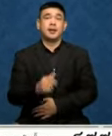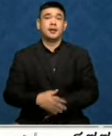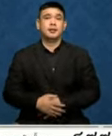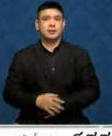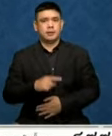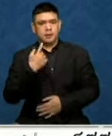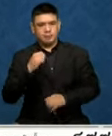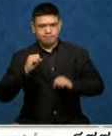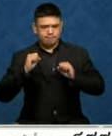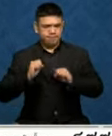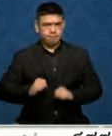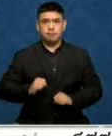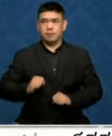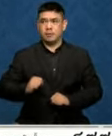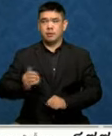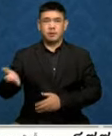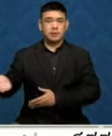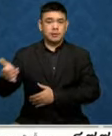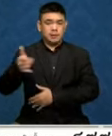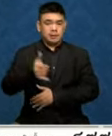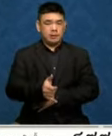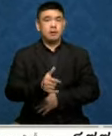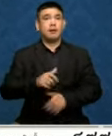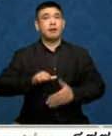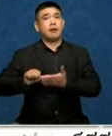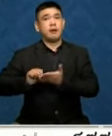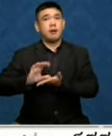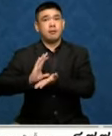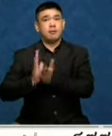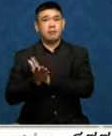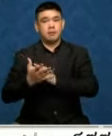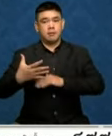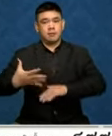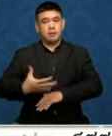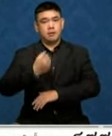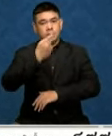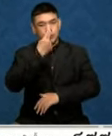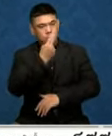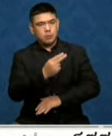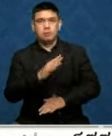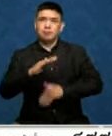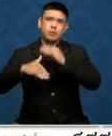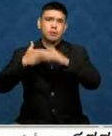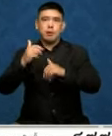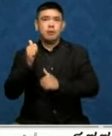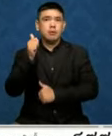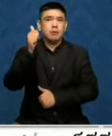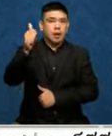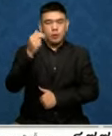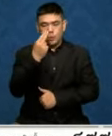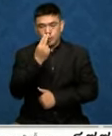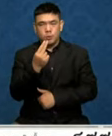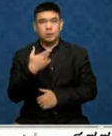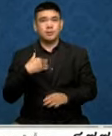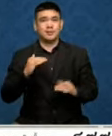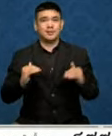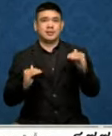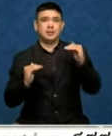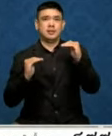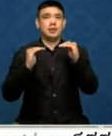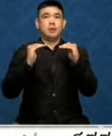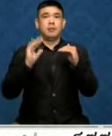มีความสามารถเข้ามาแก้ไขปัญหาบ้านเมืองให้บ้านเมืองเรามีความเจริญรุ่งเรืองพัฒนาเทียบเท่า